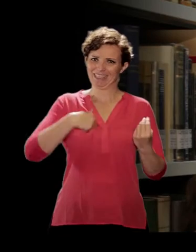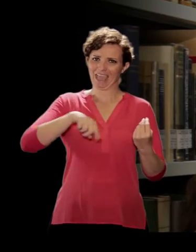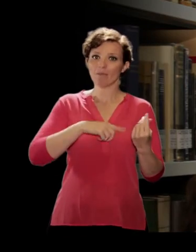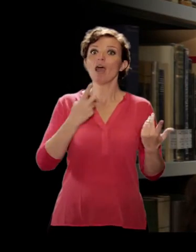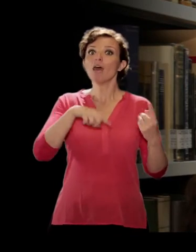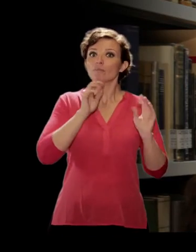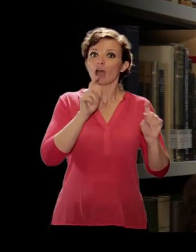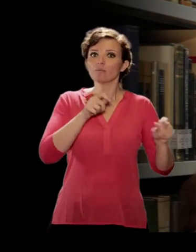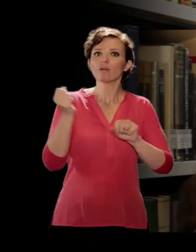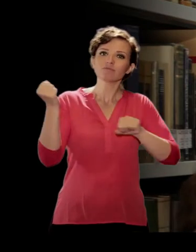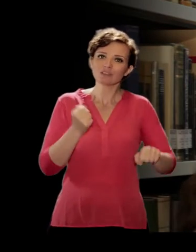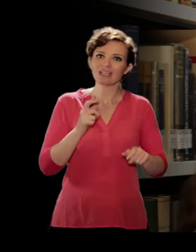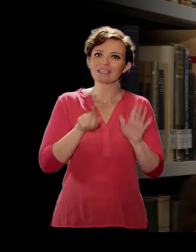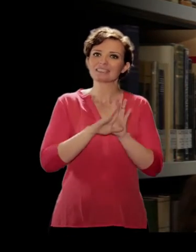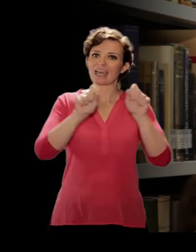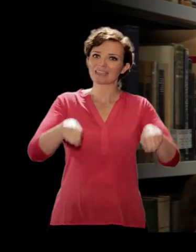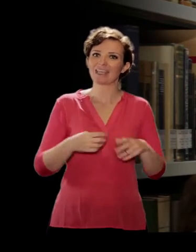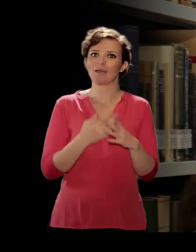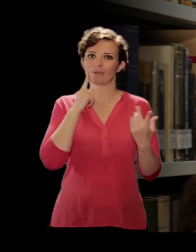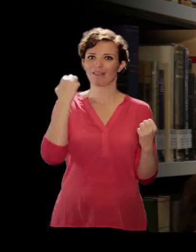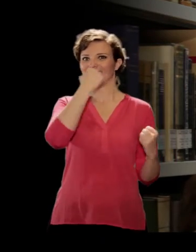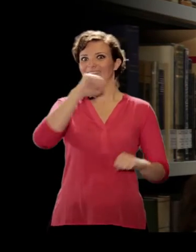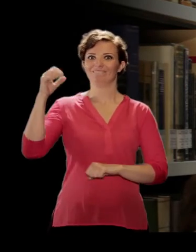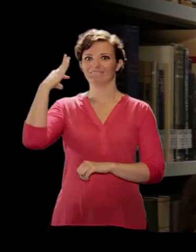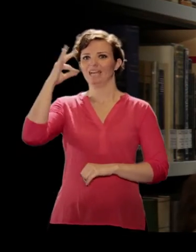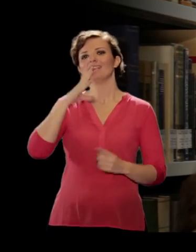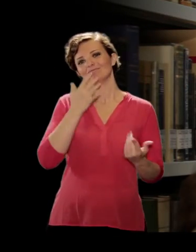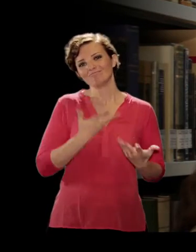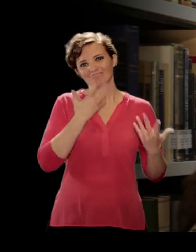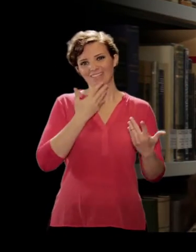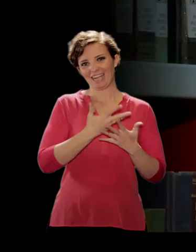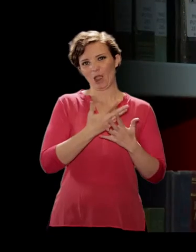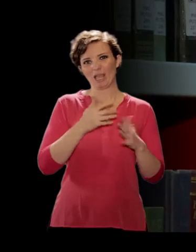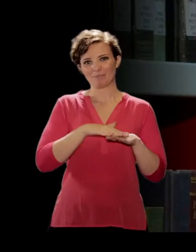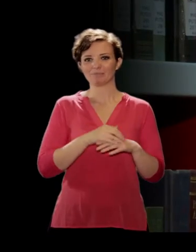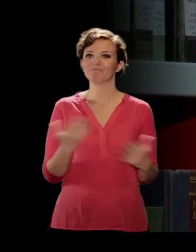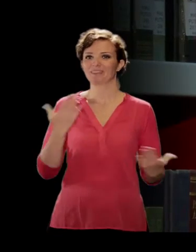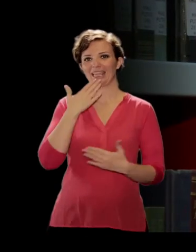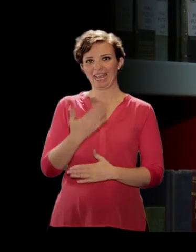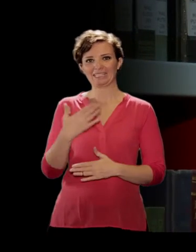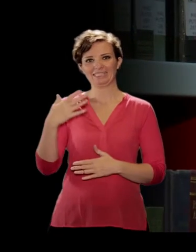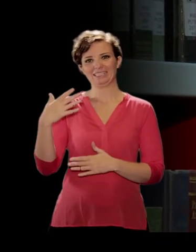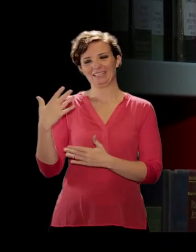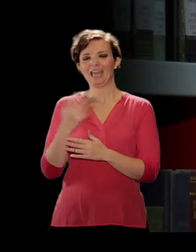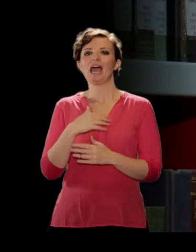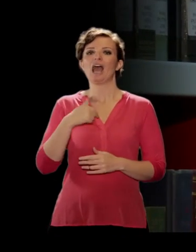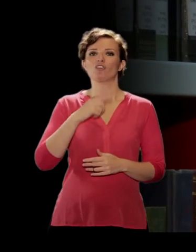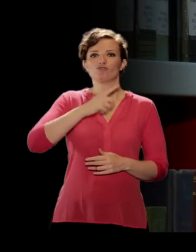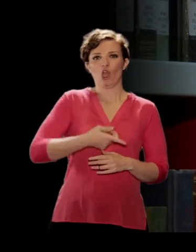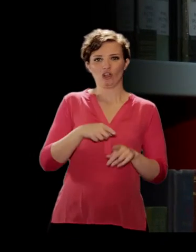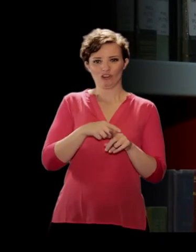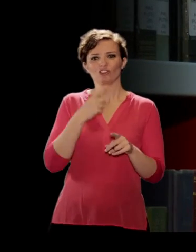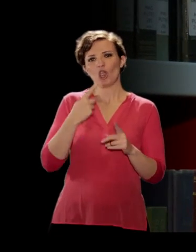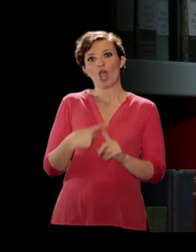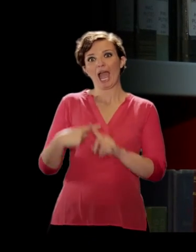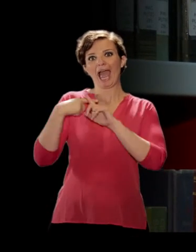fondato una startup di successo, quindi lascio a loro raccontare un pochino quella che è la loro esperienza. Grazie Paolo, io sono Giorgio Sodolfo, sono il CEO